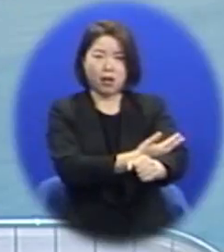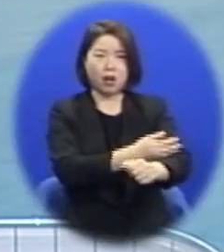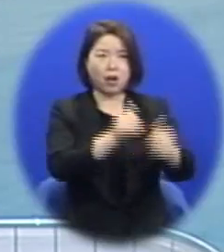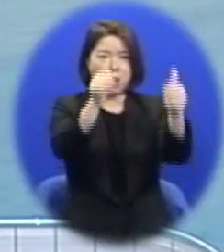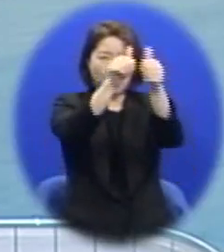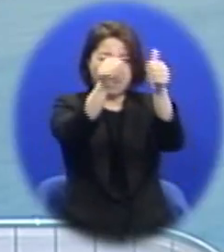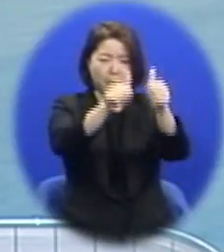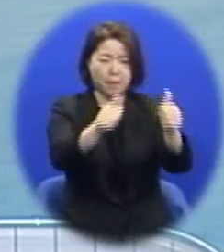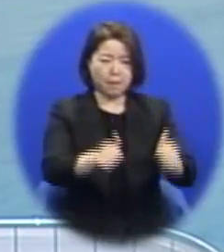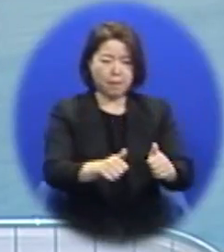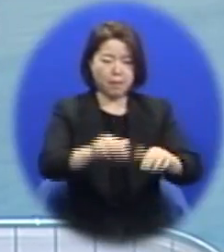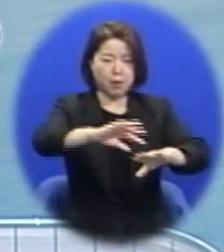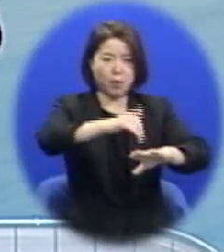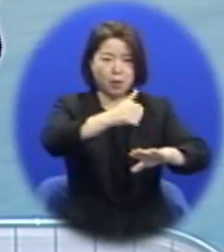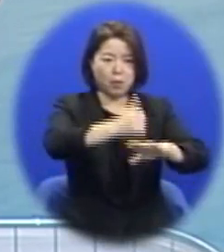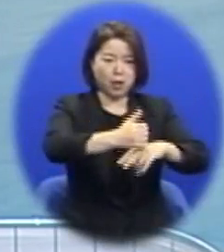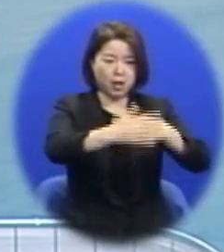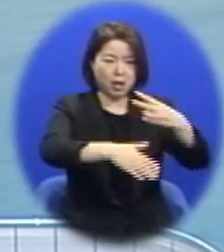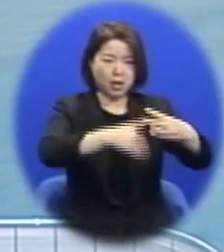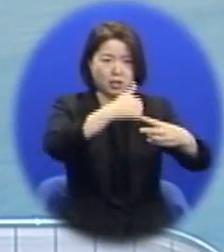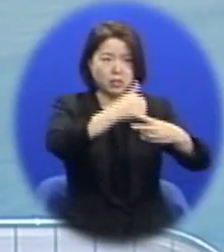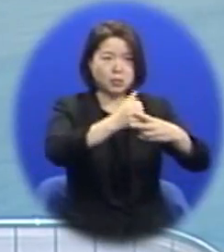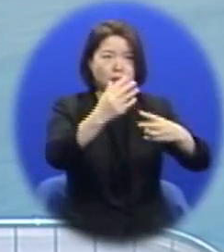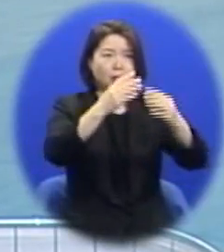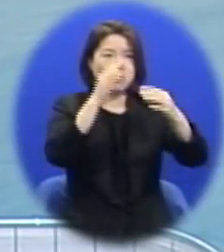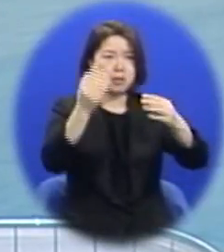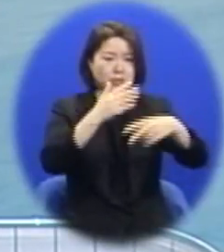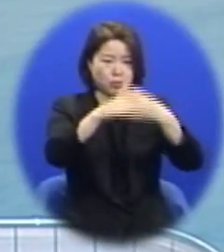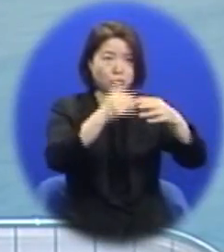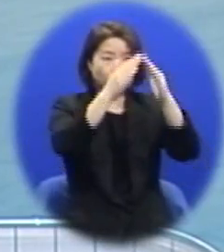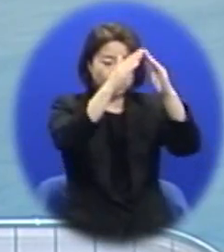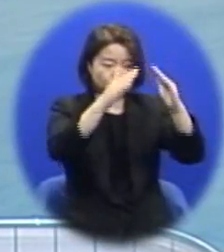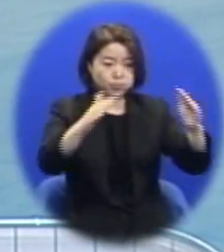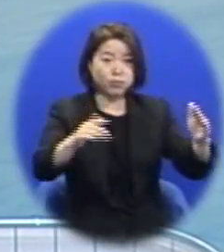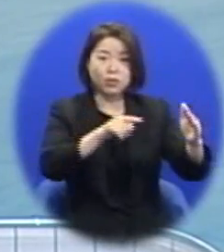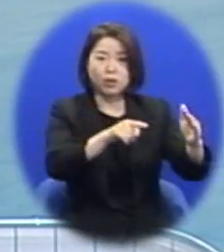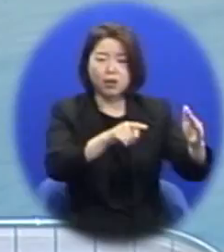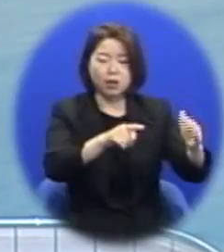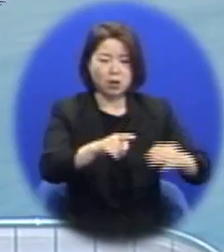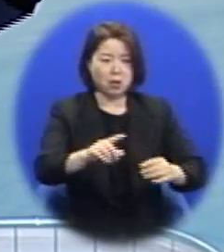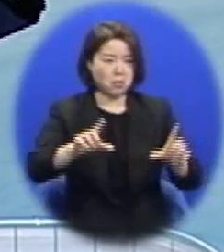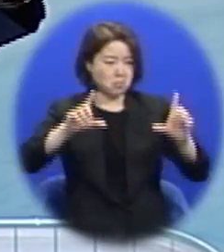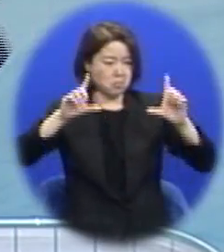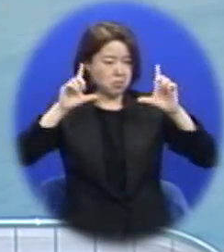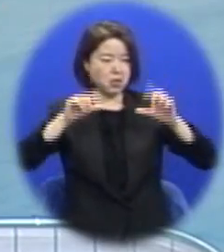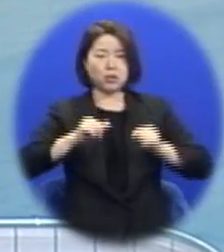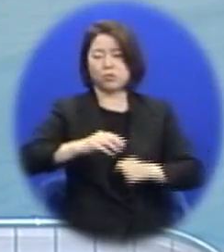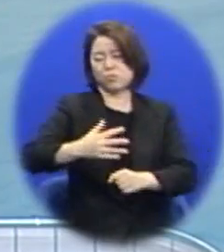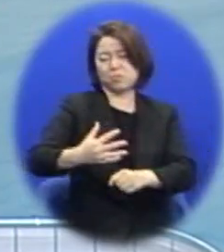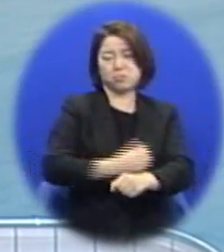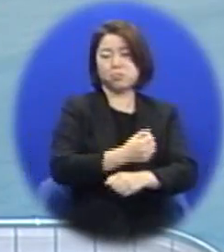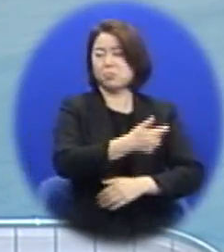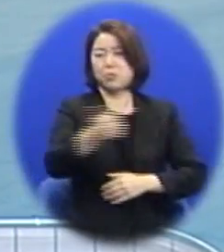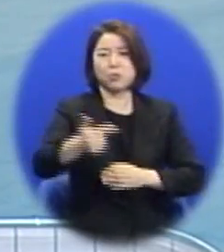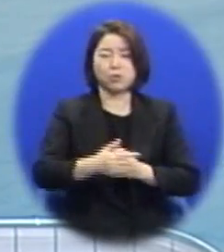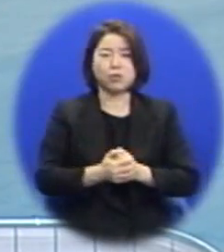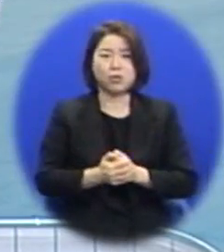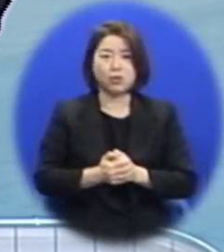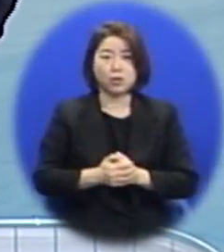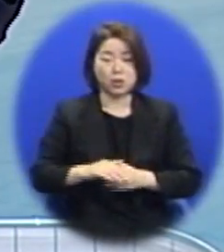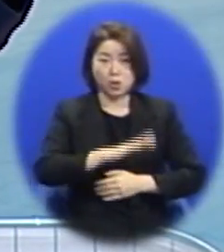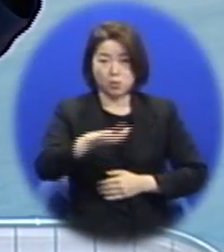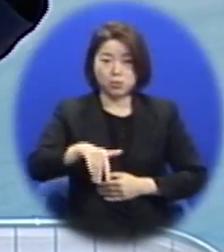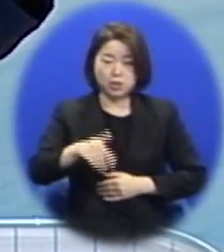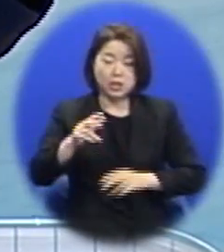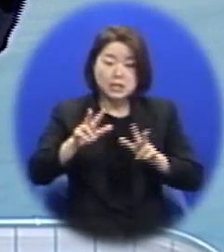우상과 황제 숭배의 신전들의 위세는 대단했습니다. 지금도 우리가 그리스나 로마에 가면 그때 당시의